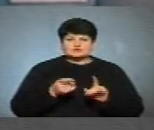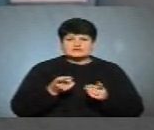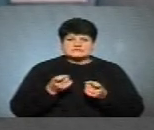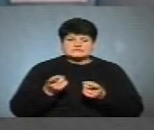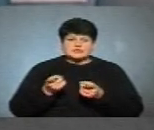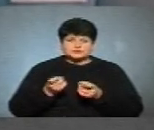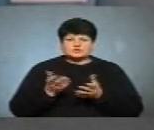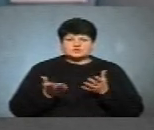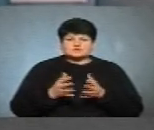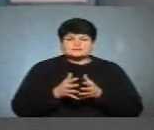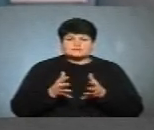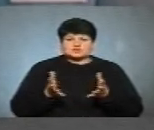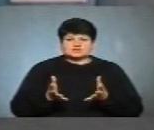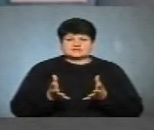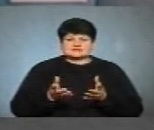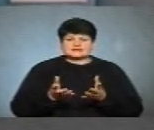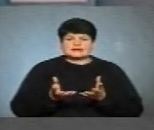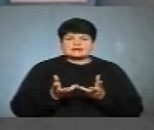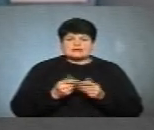нас збільшиться різко кількість хворих?